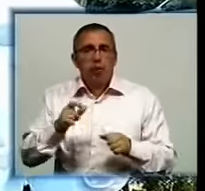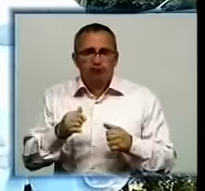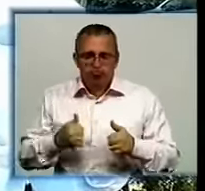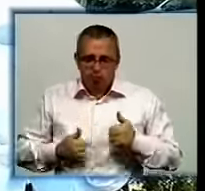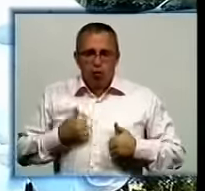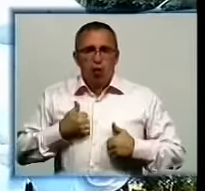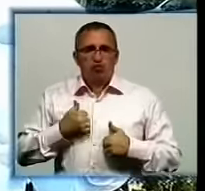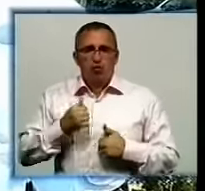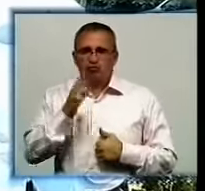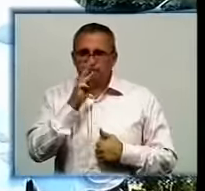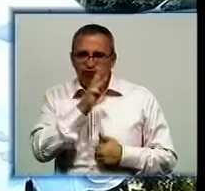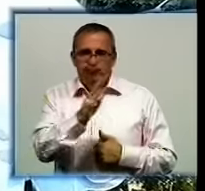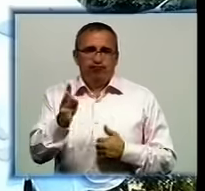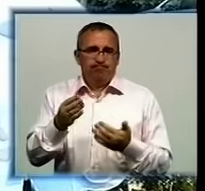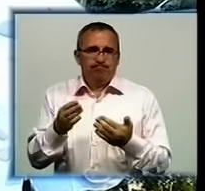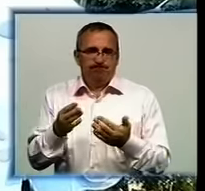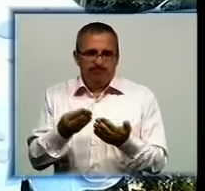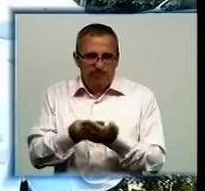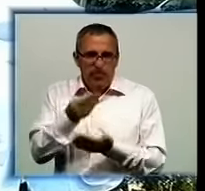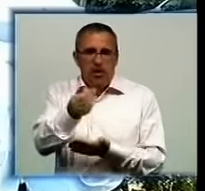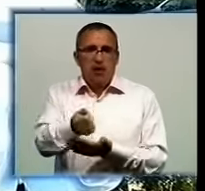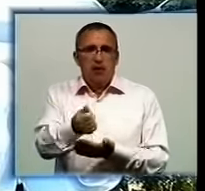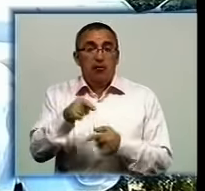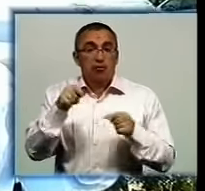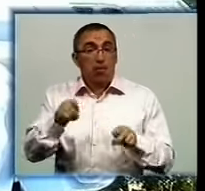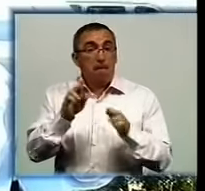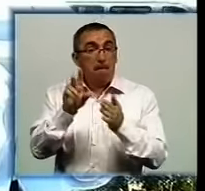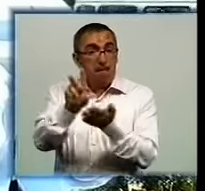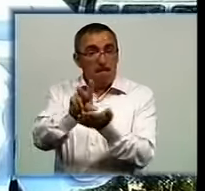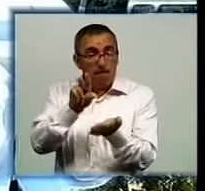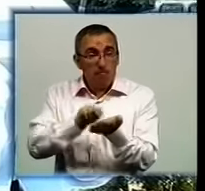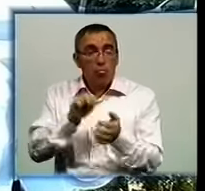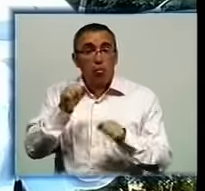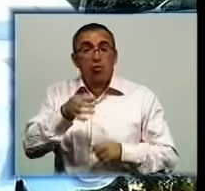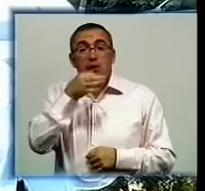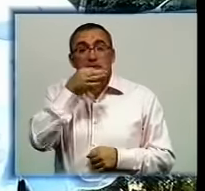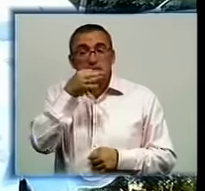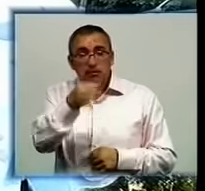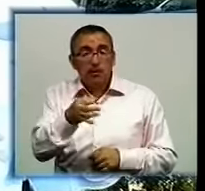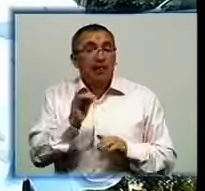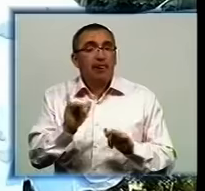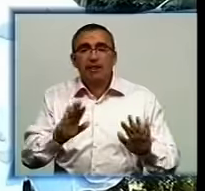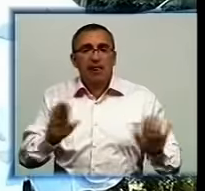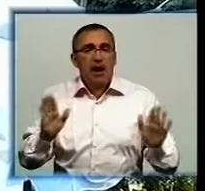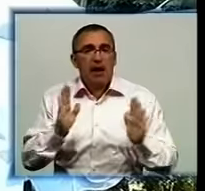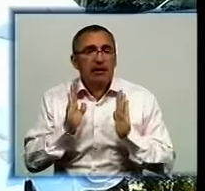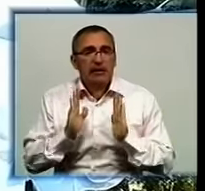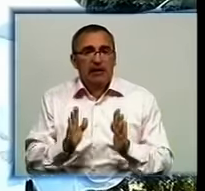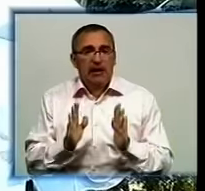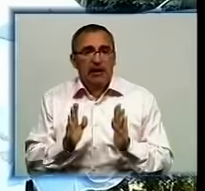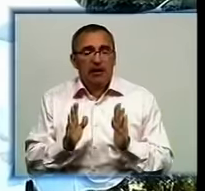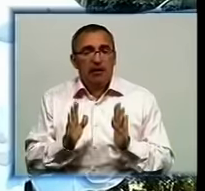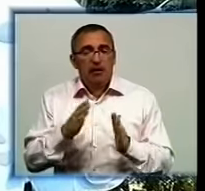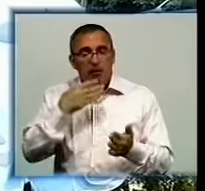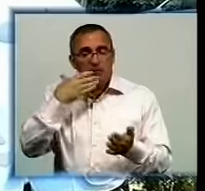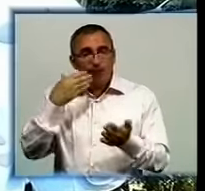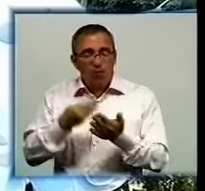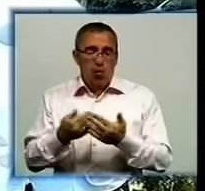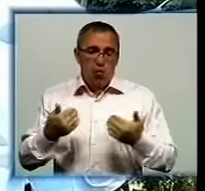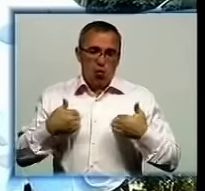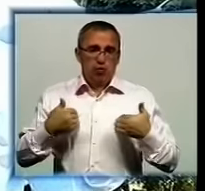рівень заробітної плати. І на цьому прикладі можна сказати, що це не тільки, власне, ми